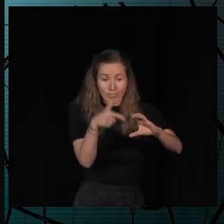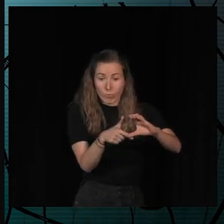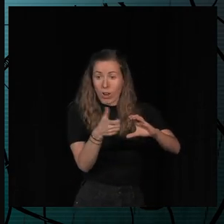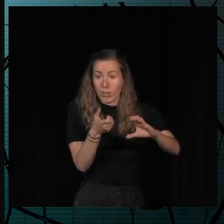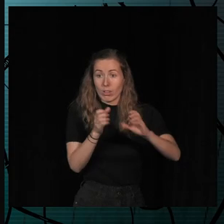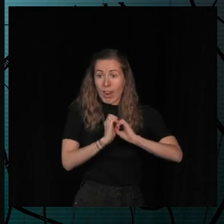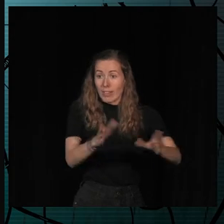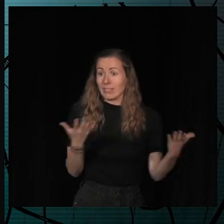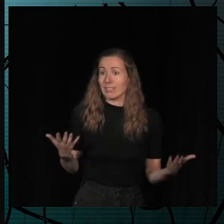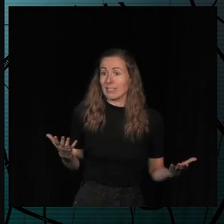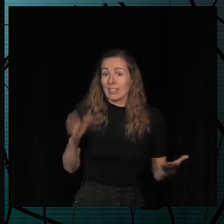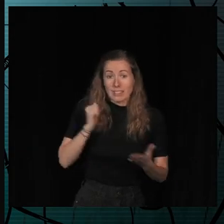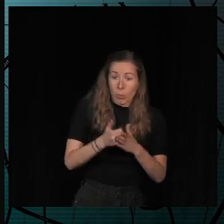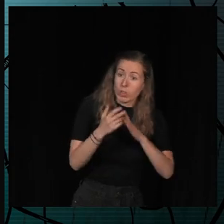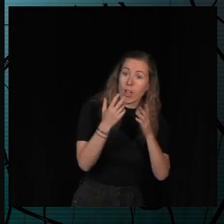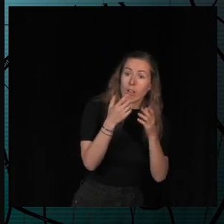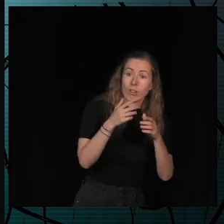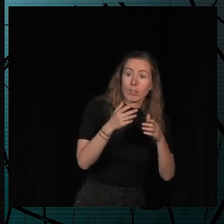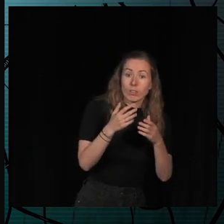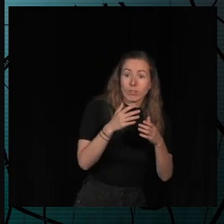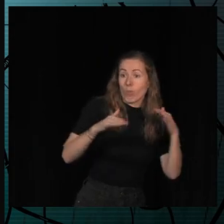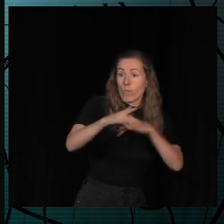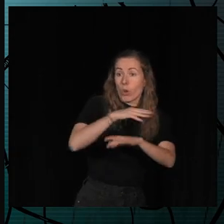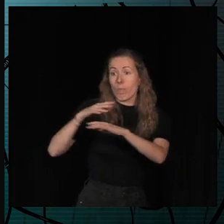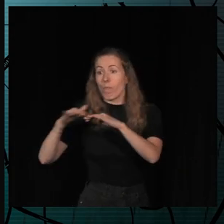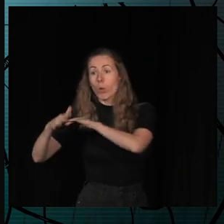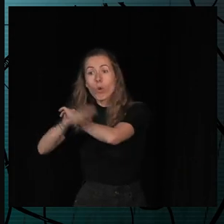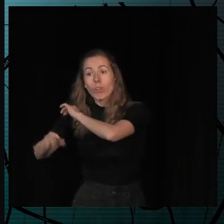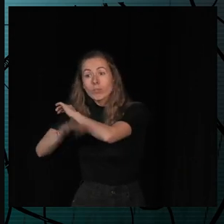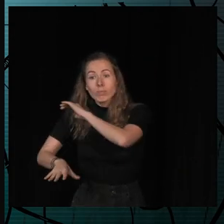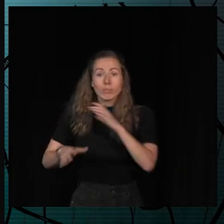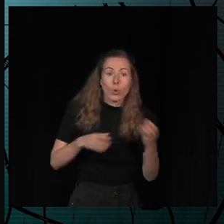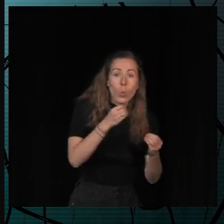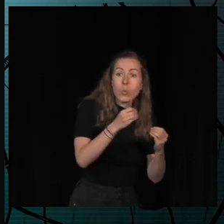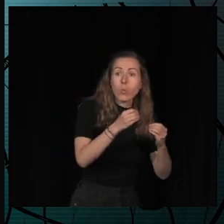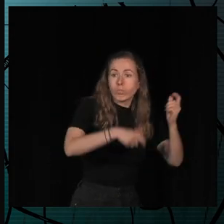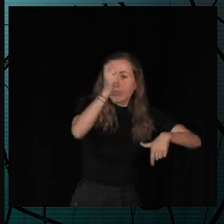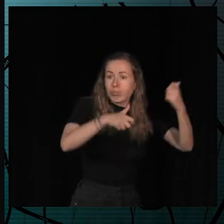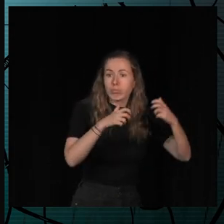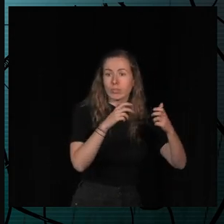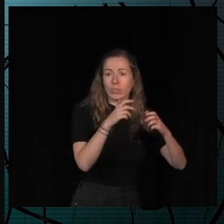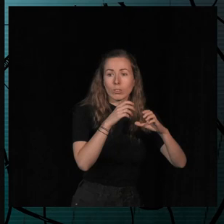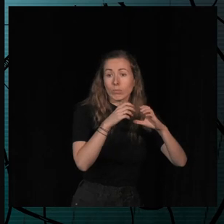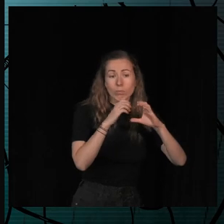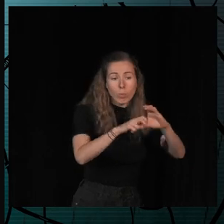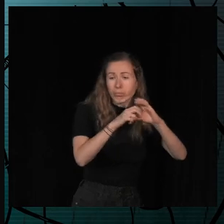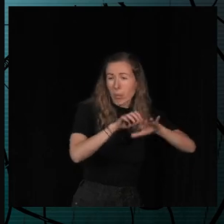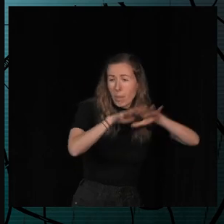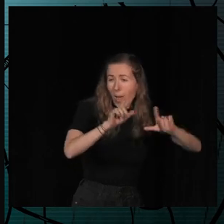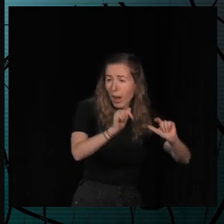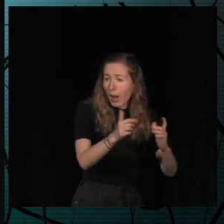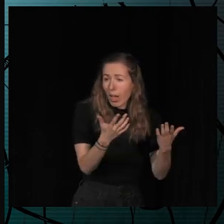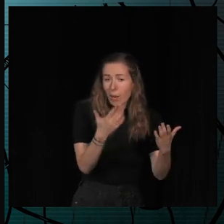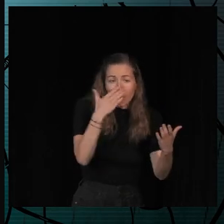et et et et enfin l'urbain et et le rural on voit bien que les parents plus on va vers les CSP plus plus ils sont dans